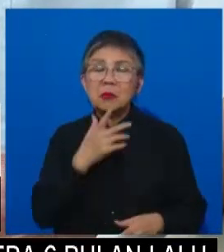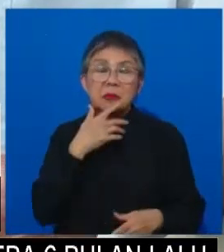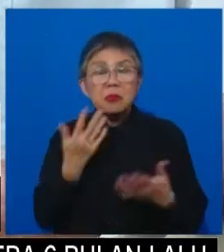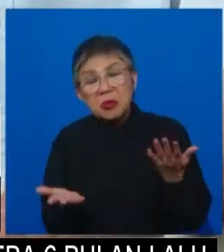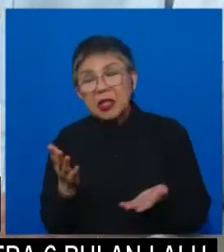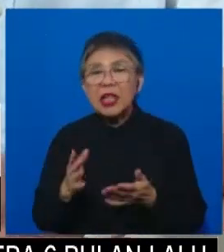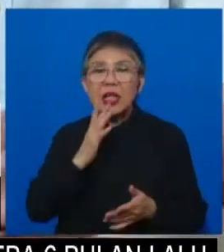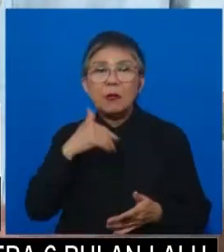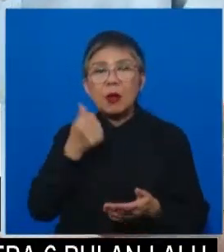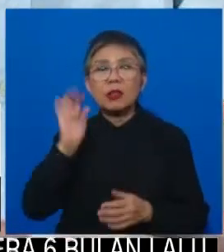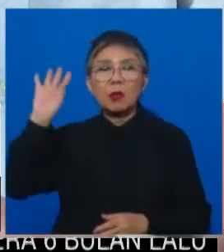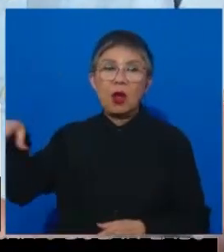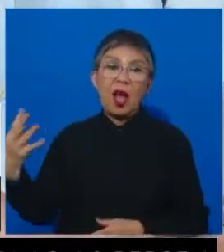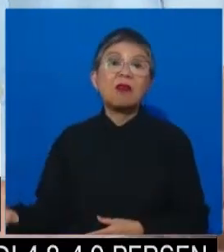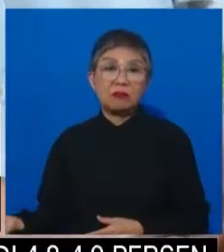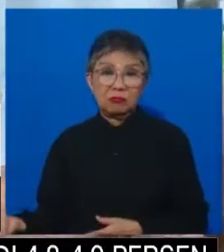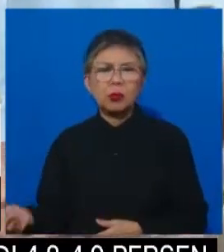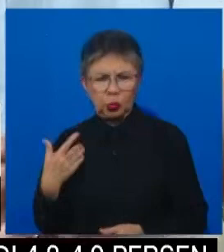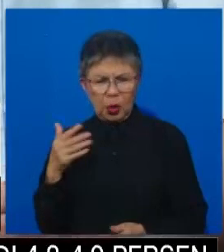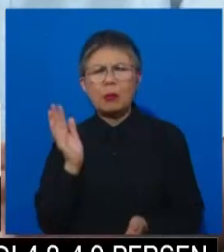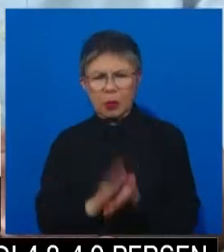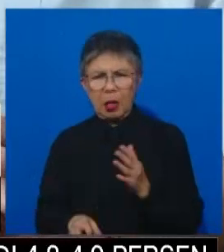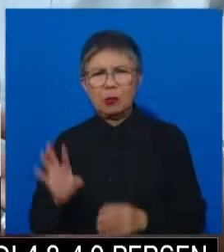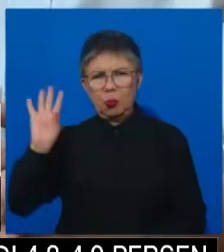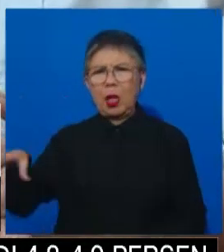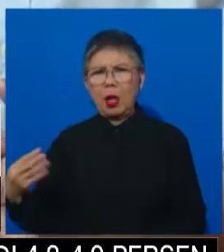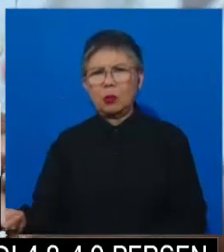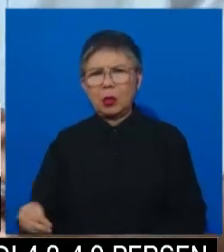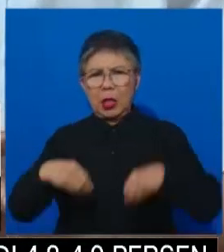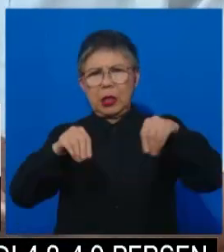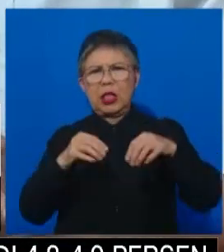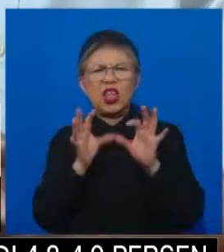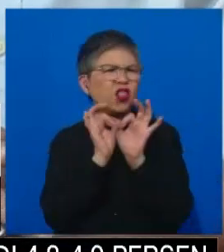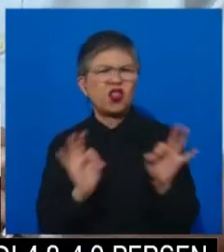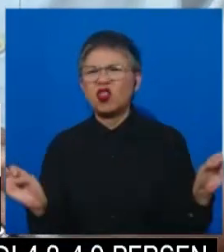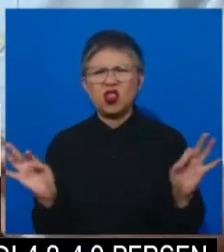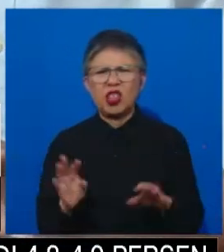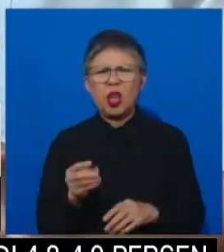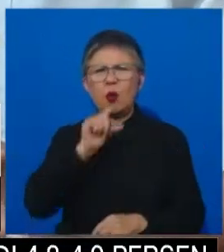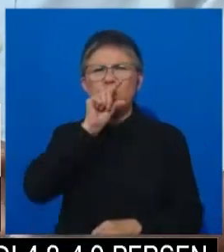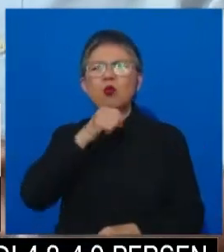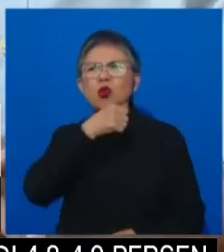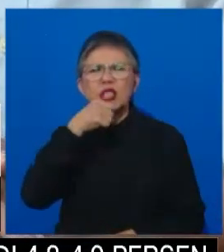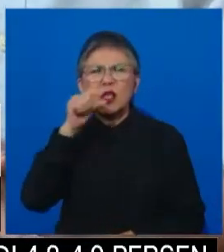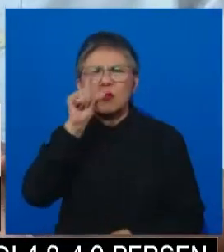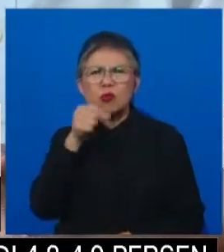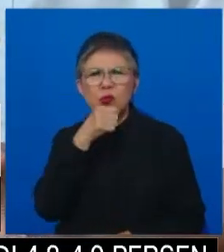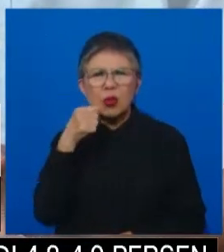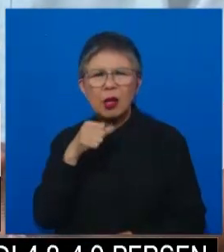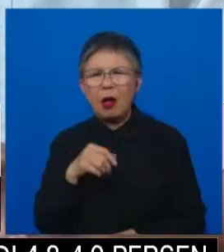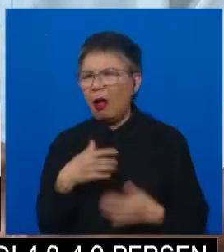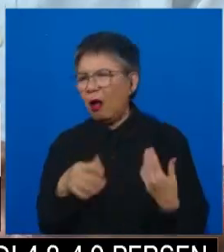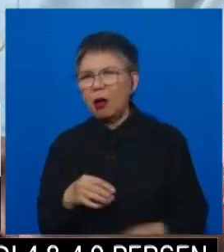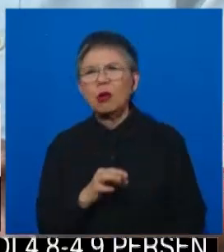Pernah? Ya pernah, pernah. Dagang sekoteng ke jalannya kalau dagang bulan